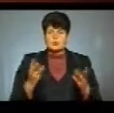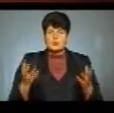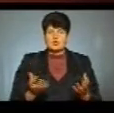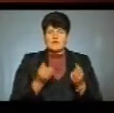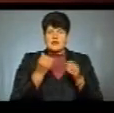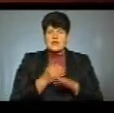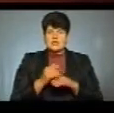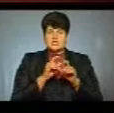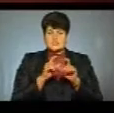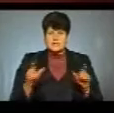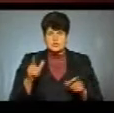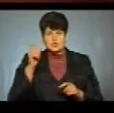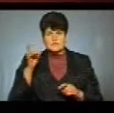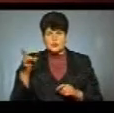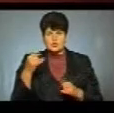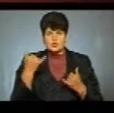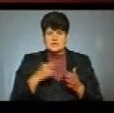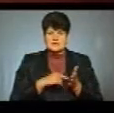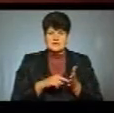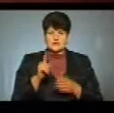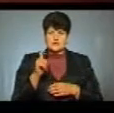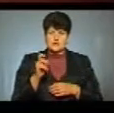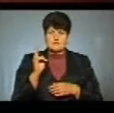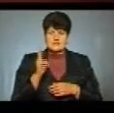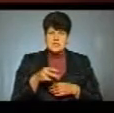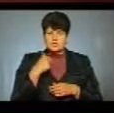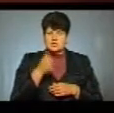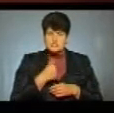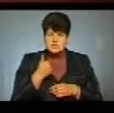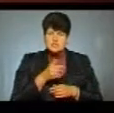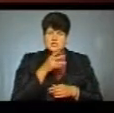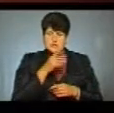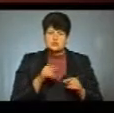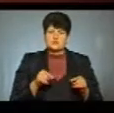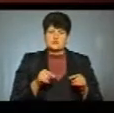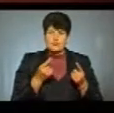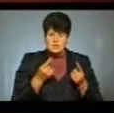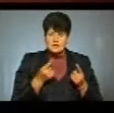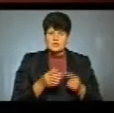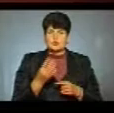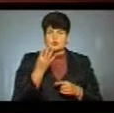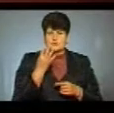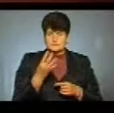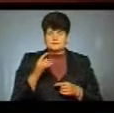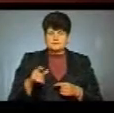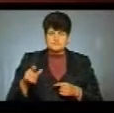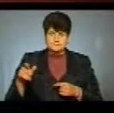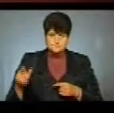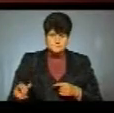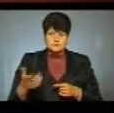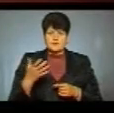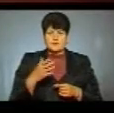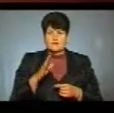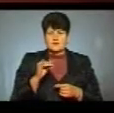частина Чортківського району сьогодні відзначила 120-ту річницю з часу створення. Четверо митців – Василь Білик, Тарас Ремарчук,